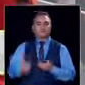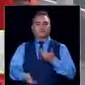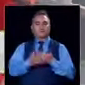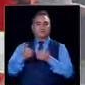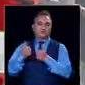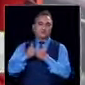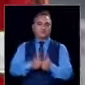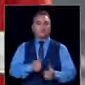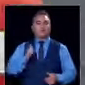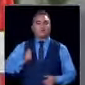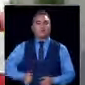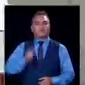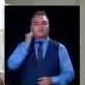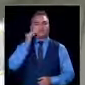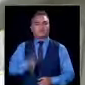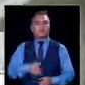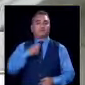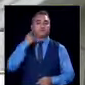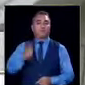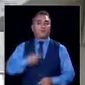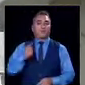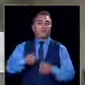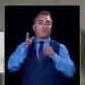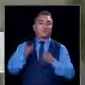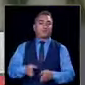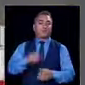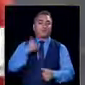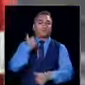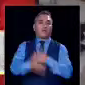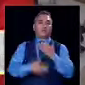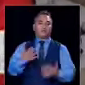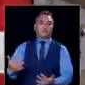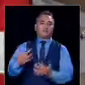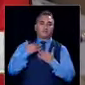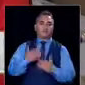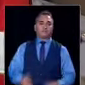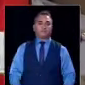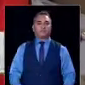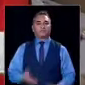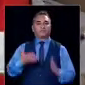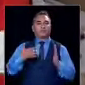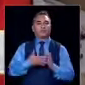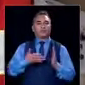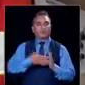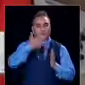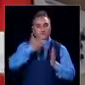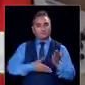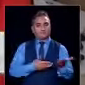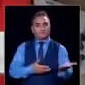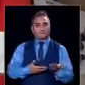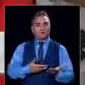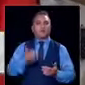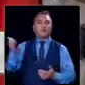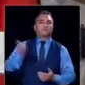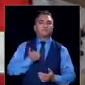birlikte danışmaya gittiler. İddialarına göre orada saldırıya uğradılar. Bana doküman verir misiniz dedim ve hiçbir şekilde bana